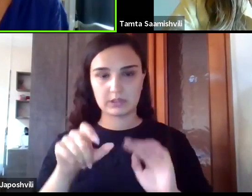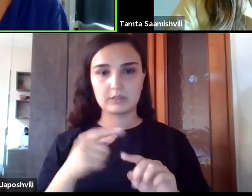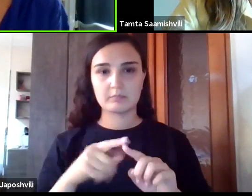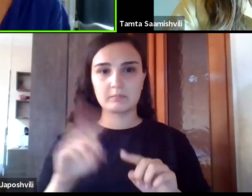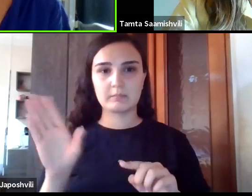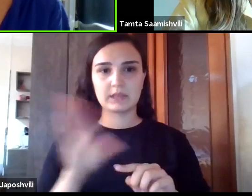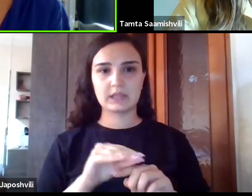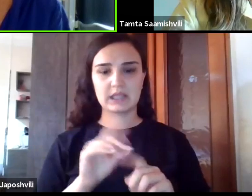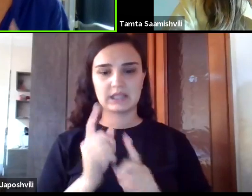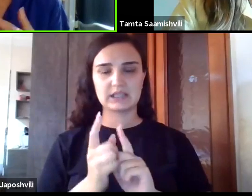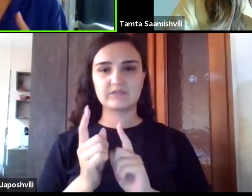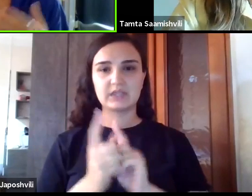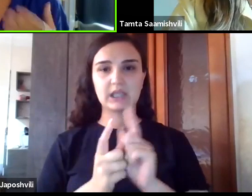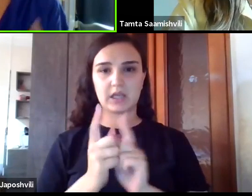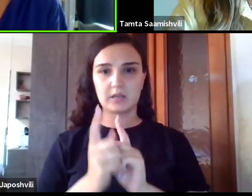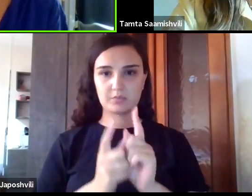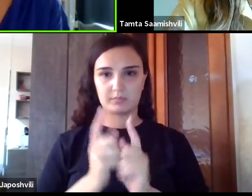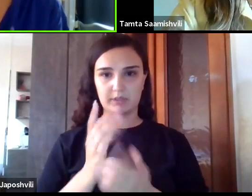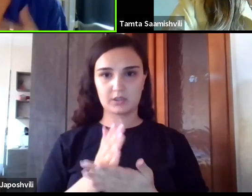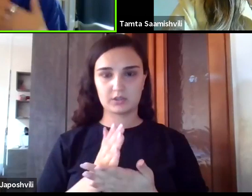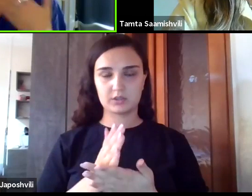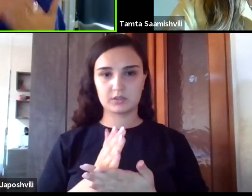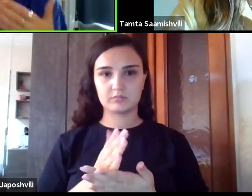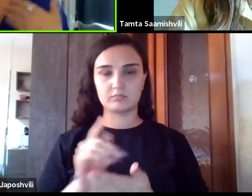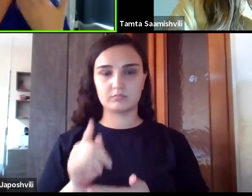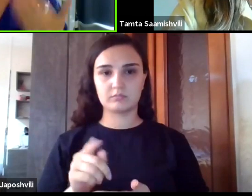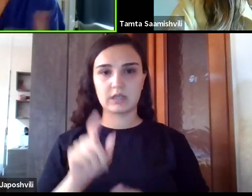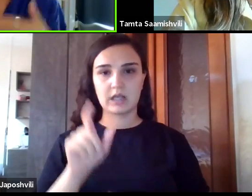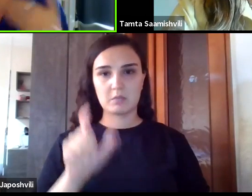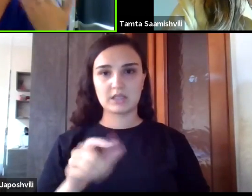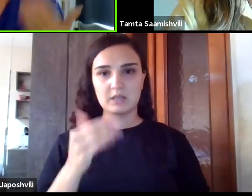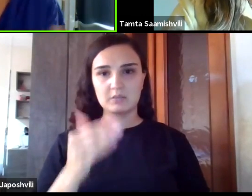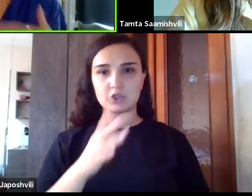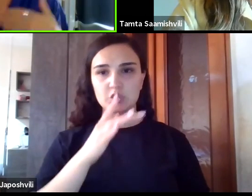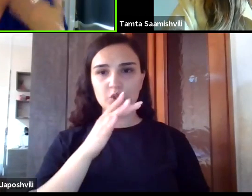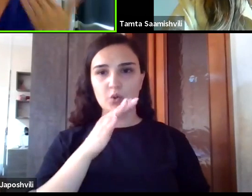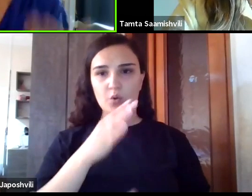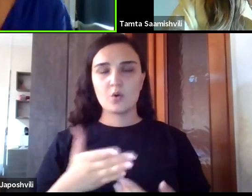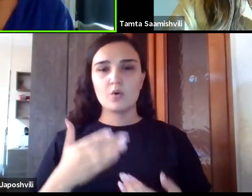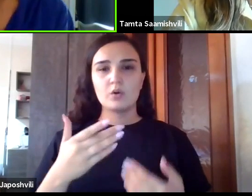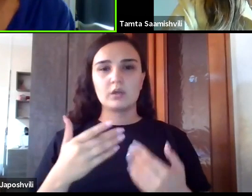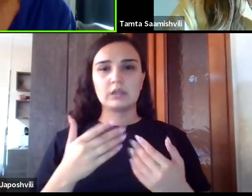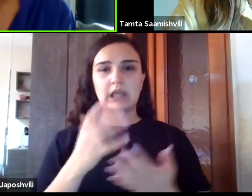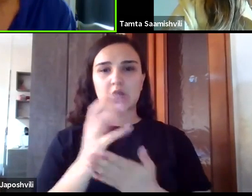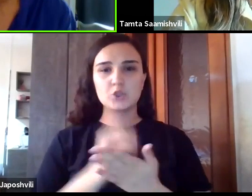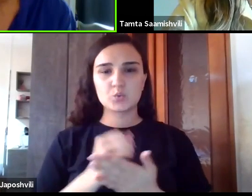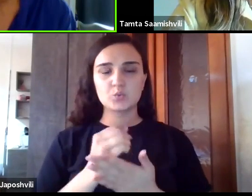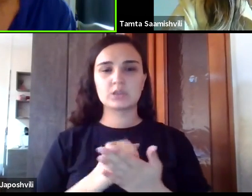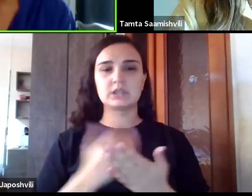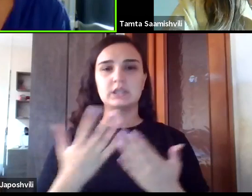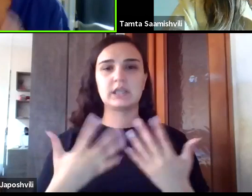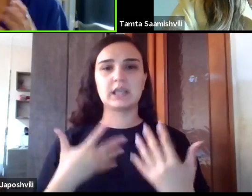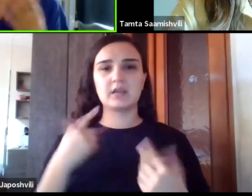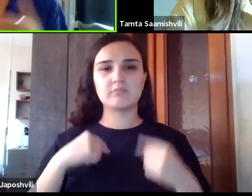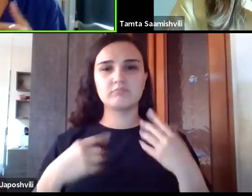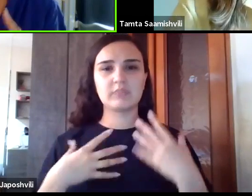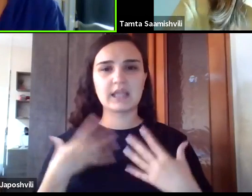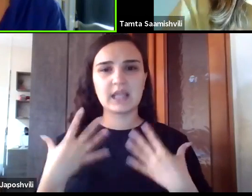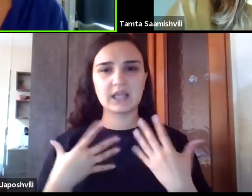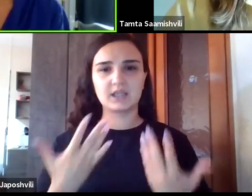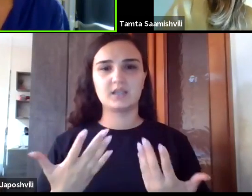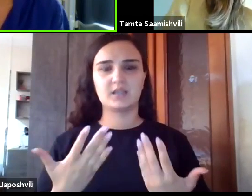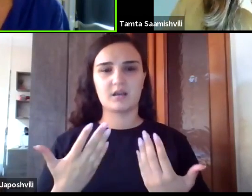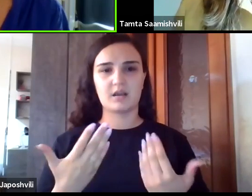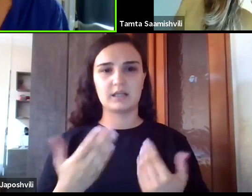რიგი ცვლილებები, რომელსაც მიაქვს ამ ადამიანის დრო, ენერგია, რესურსი და ასე